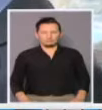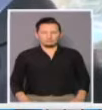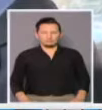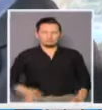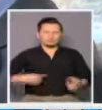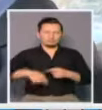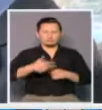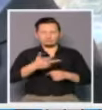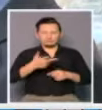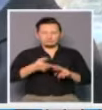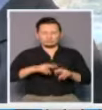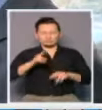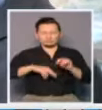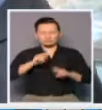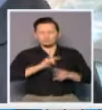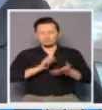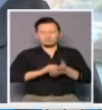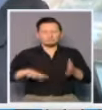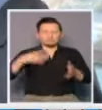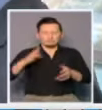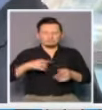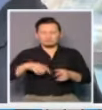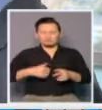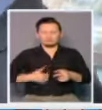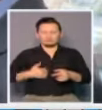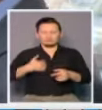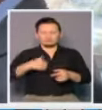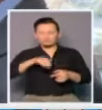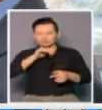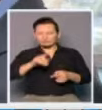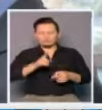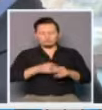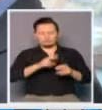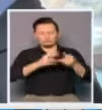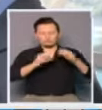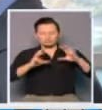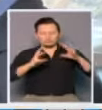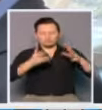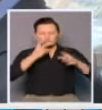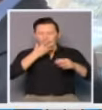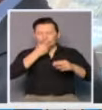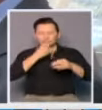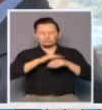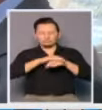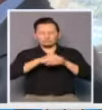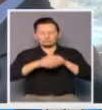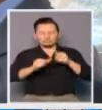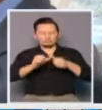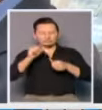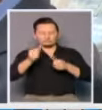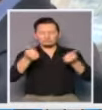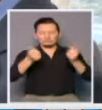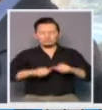Мы трое являемся строителями. В душе у нас гордость за свою профессию. Нур-Алем построен очень красиво, с особым